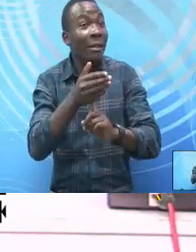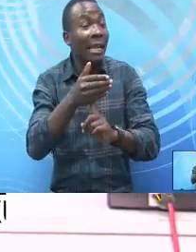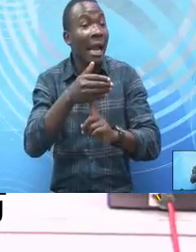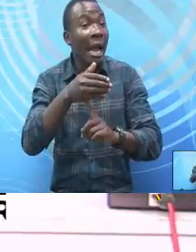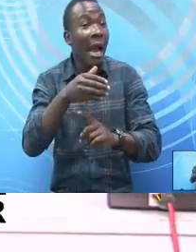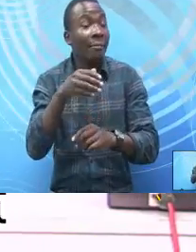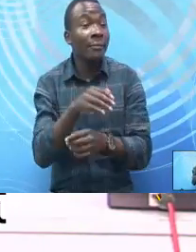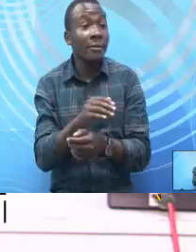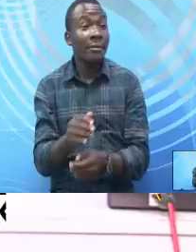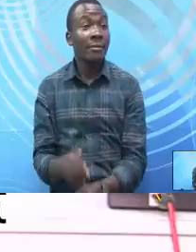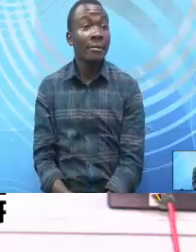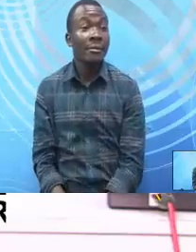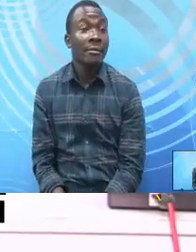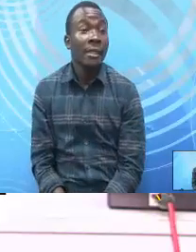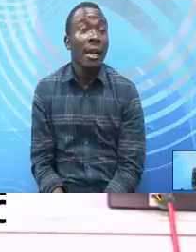n'abandi